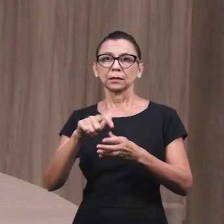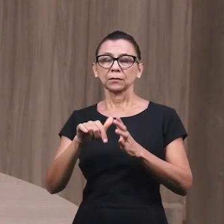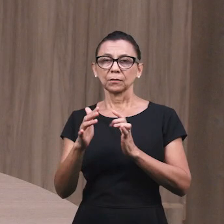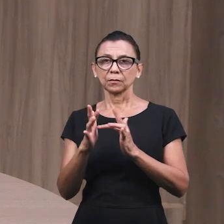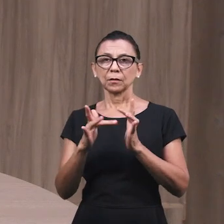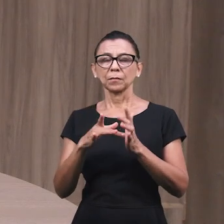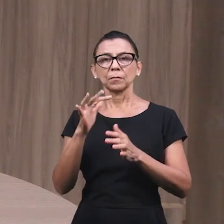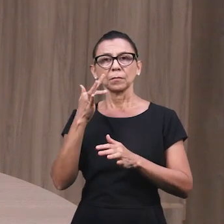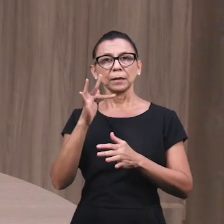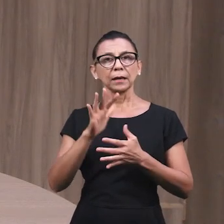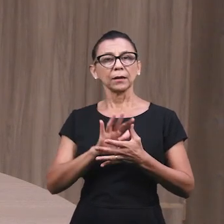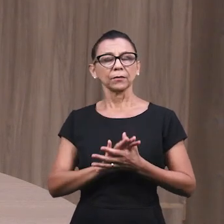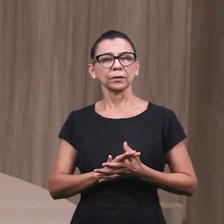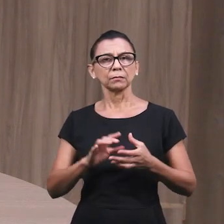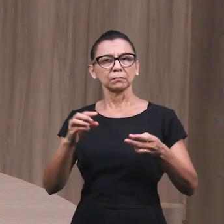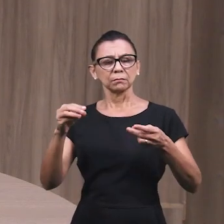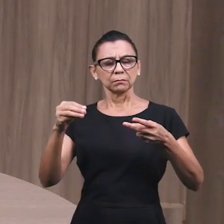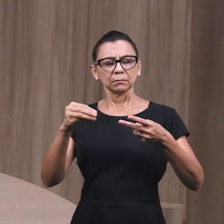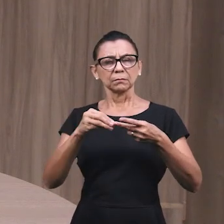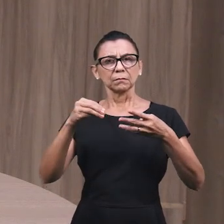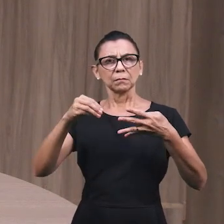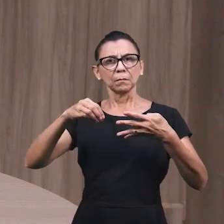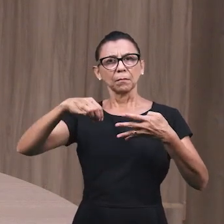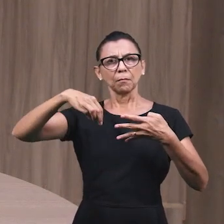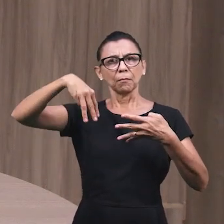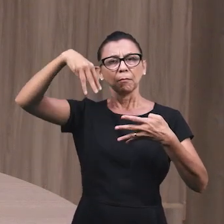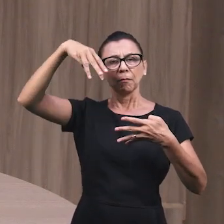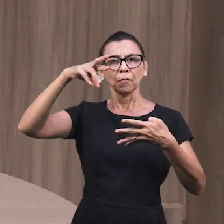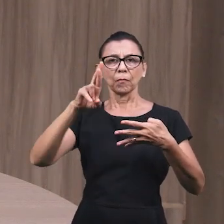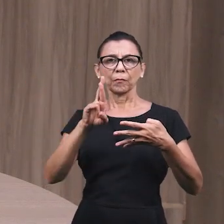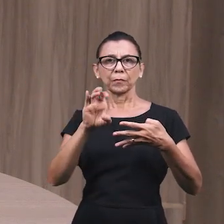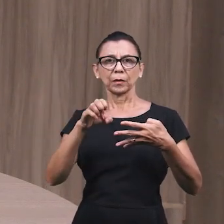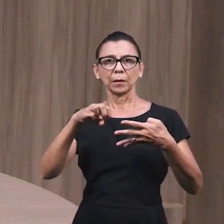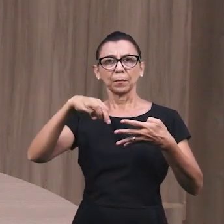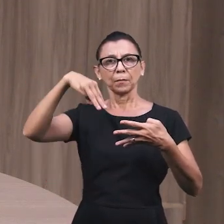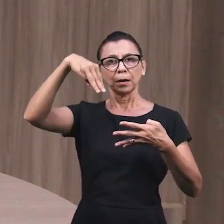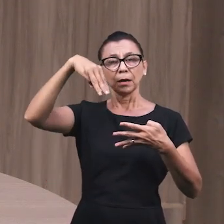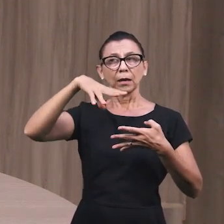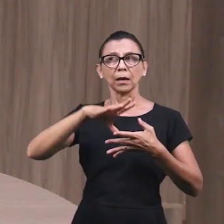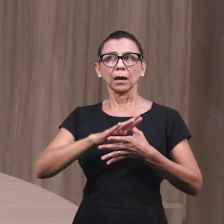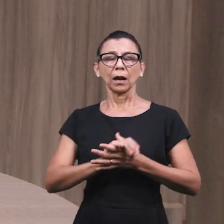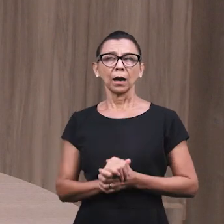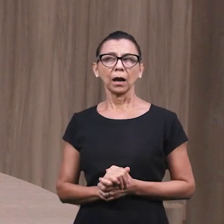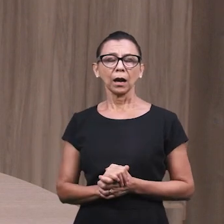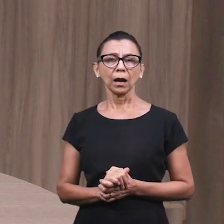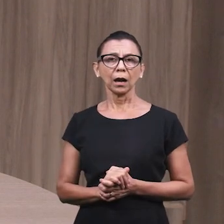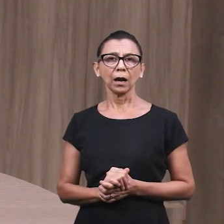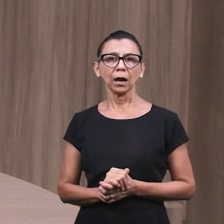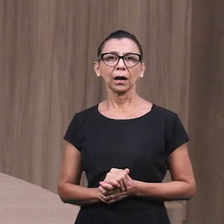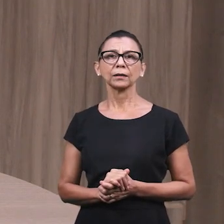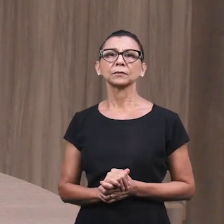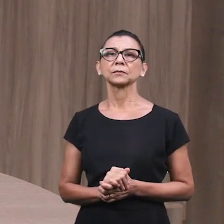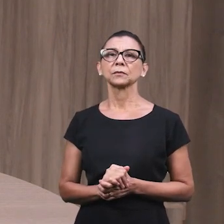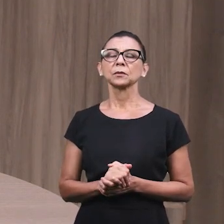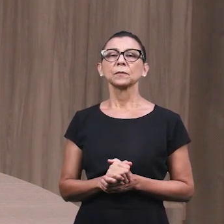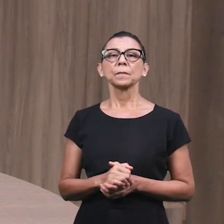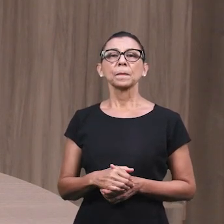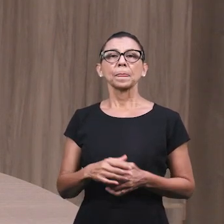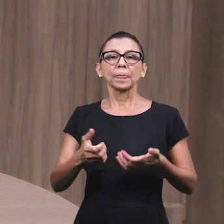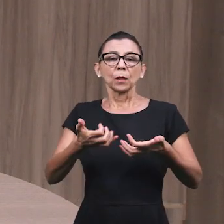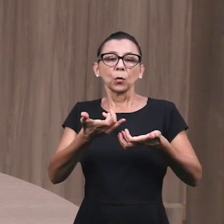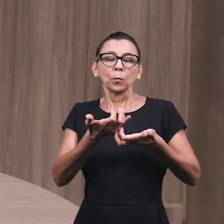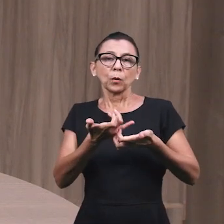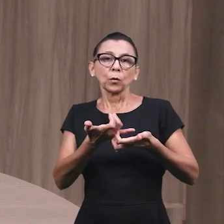Il contient deux jazz, ré majeur. Nous avons appris, je nous lampe, l'armature de